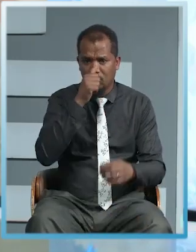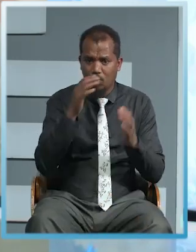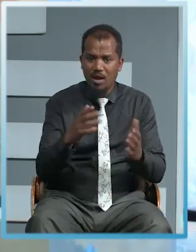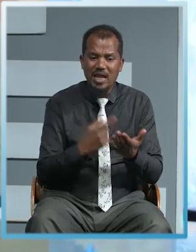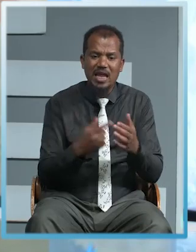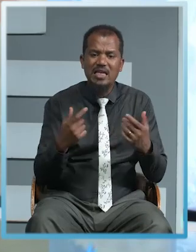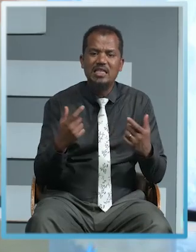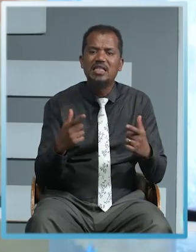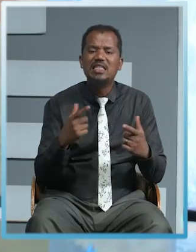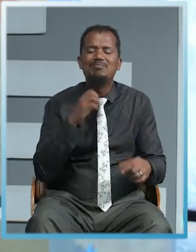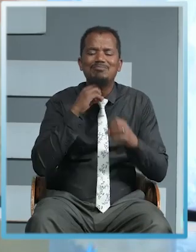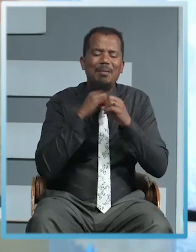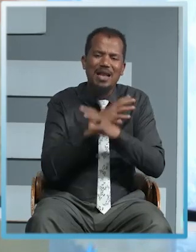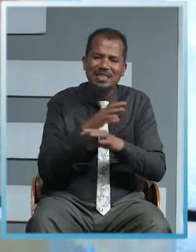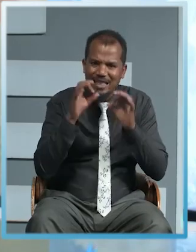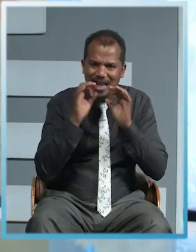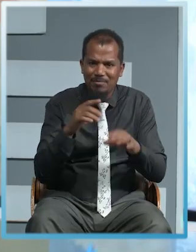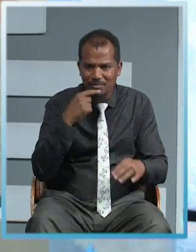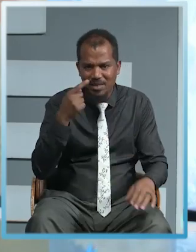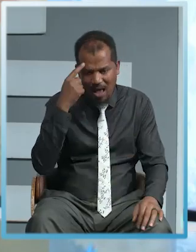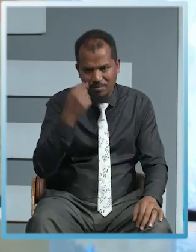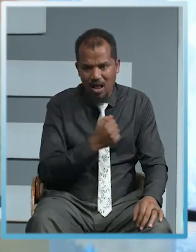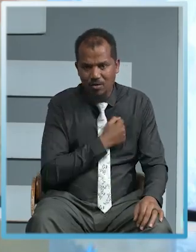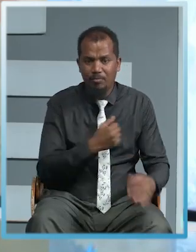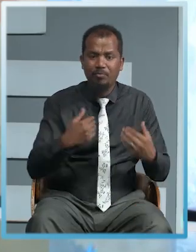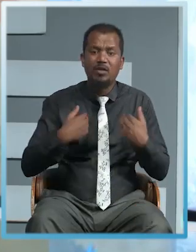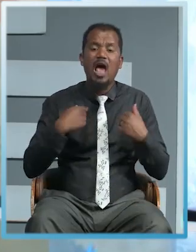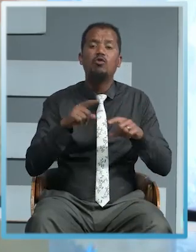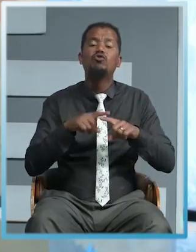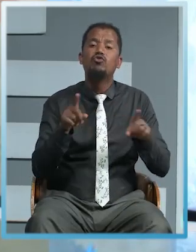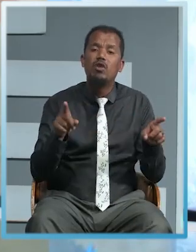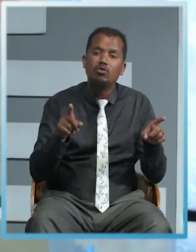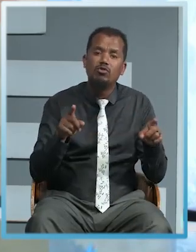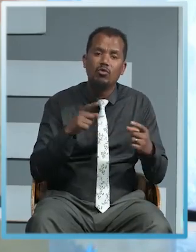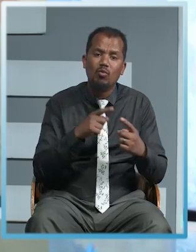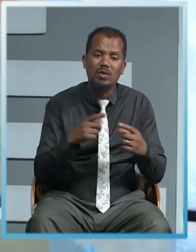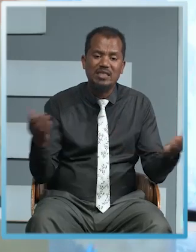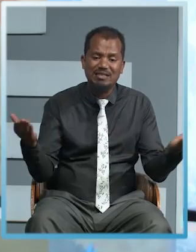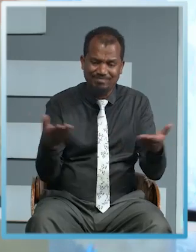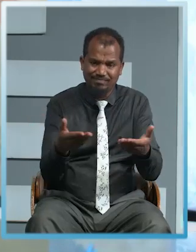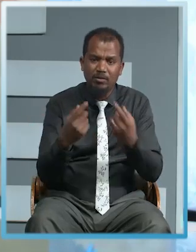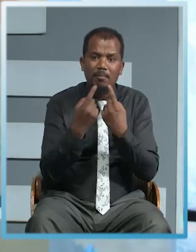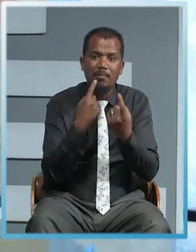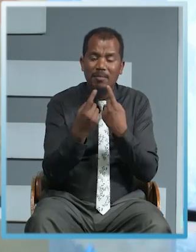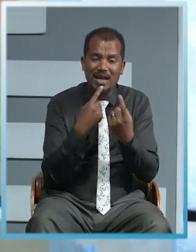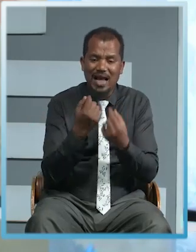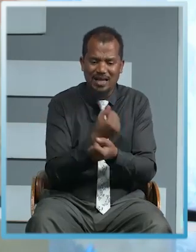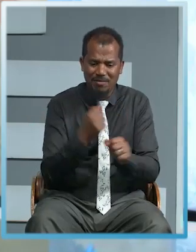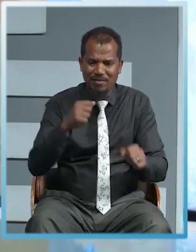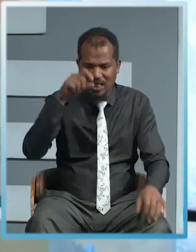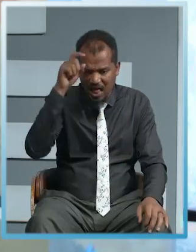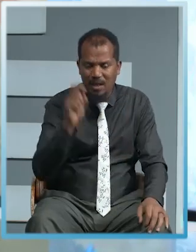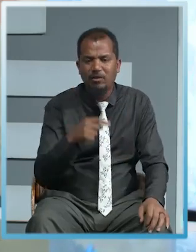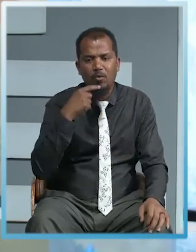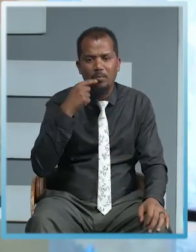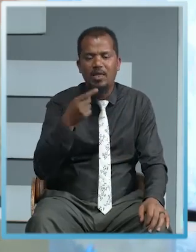ኢትዮጵያውያን ይሄን ድል ማበላሽት የለብንም ብያምናለሁ። እና ያሉ ልዩነቶች ወደዚህ መምጣትና በመነጋገር መፈታት